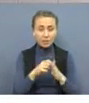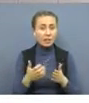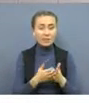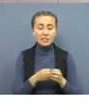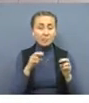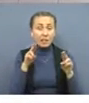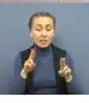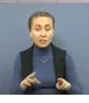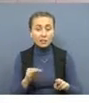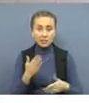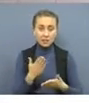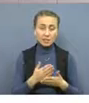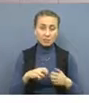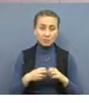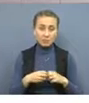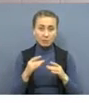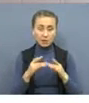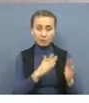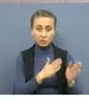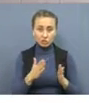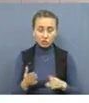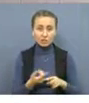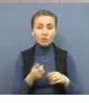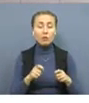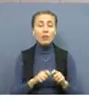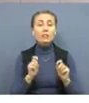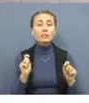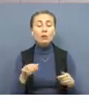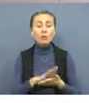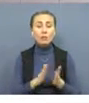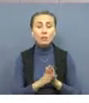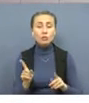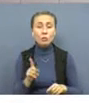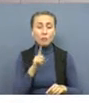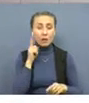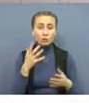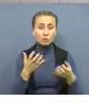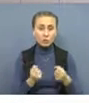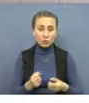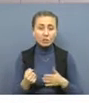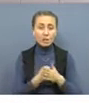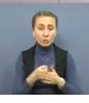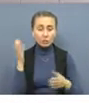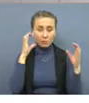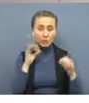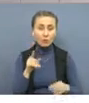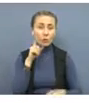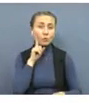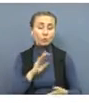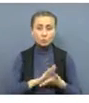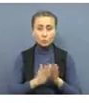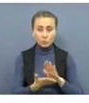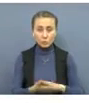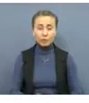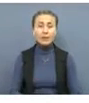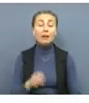специалистов, имеется проблема и с общежитиями. Сегодня создаются условия, чтобы молодежь получила доступное образование в комфортных условиях.